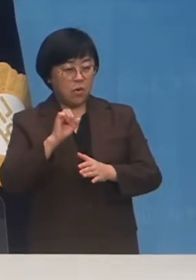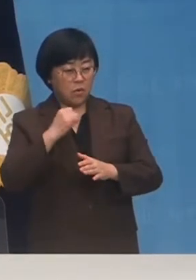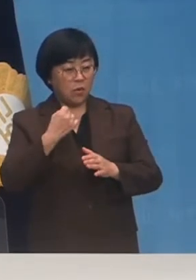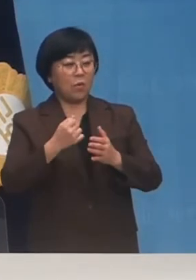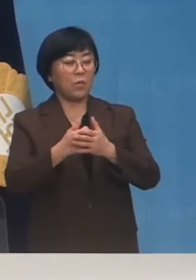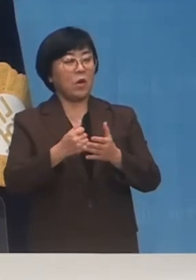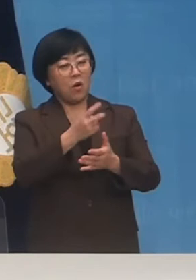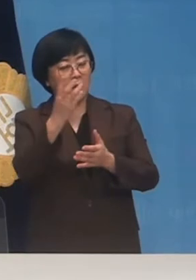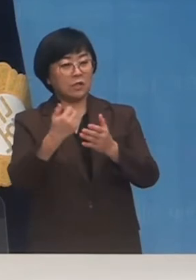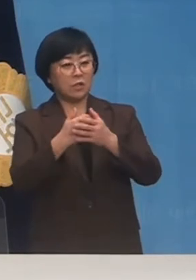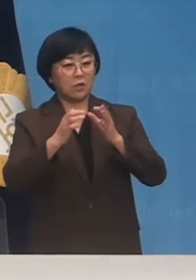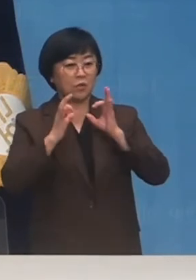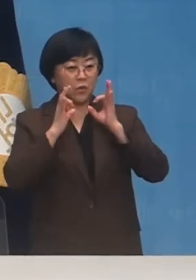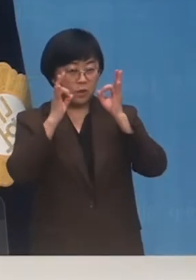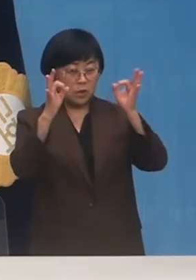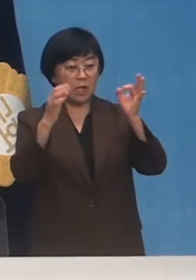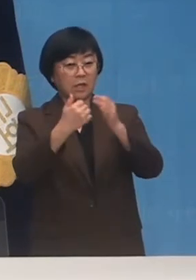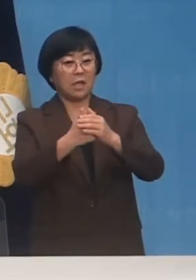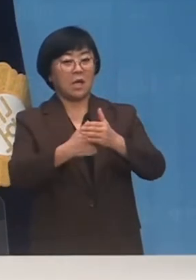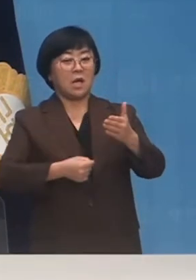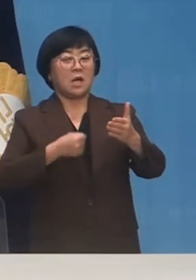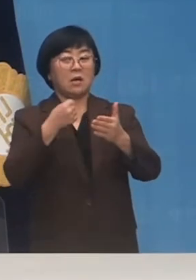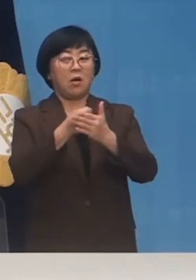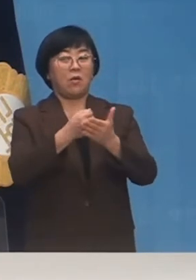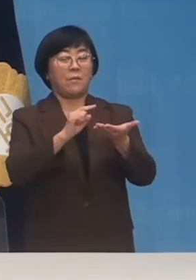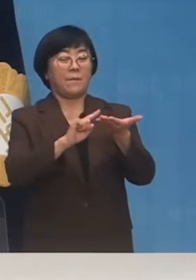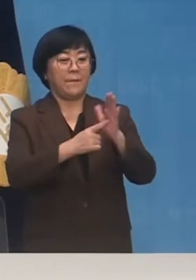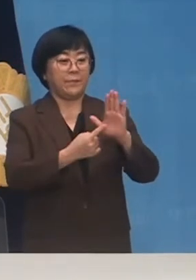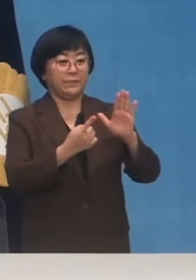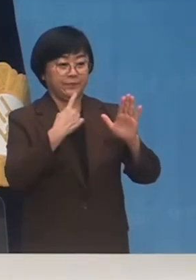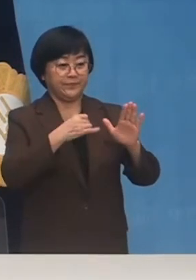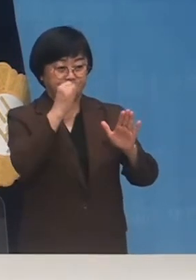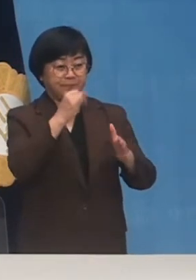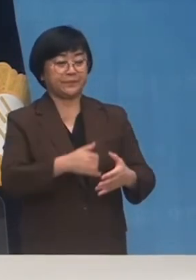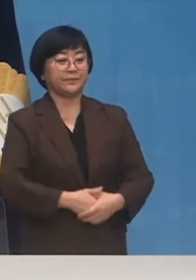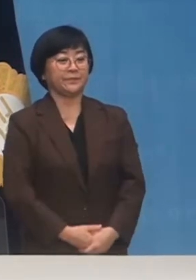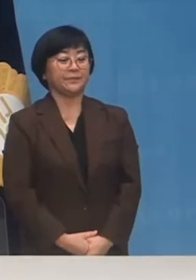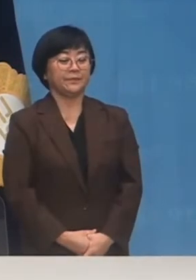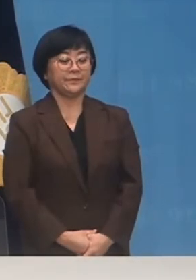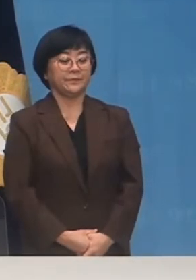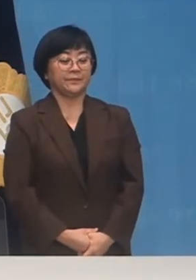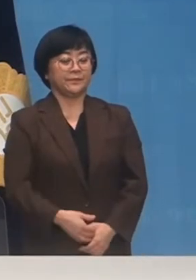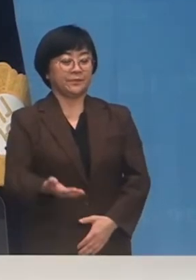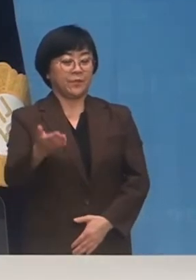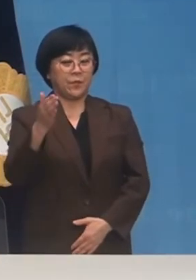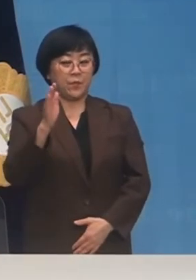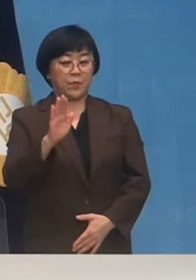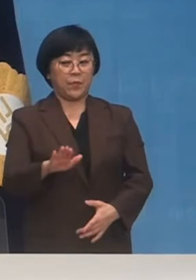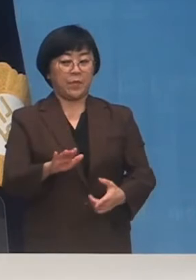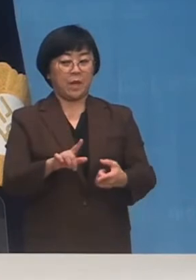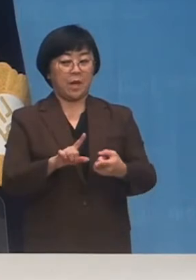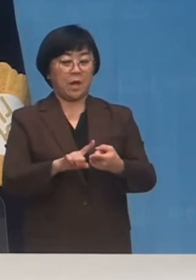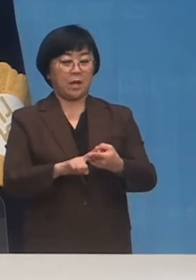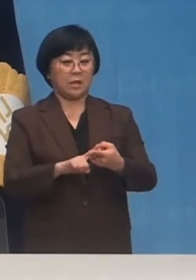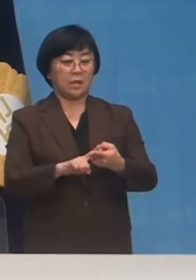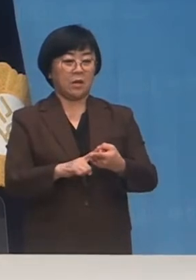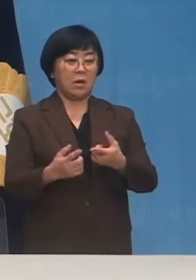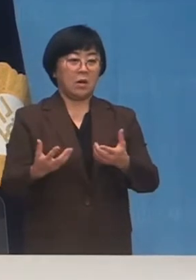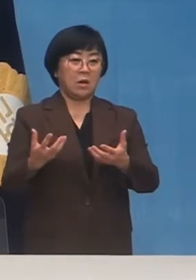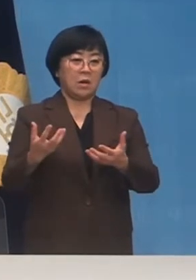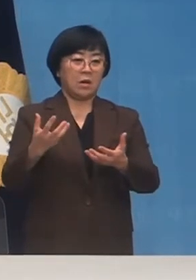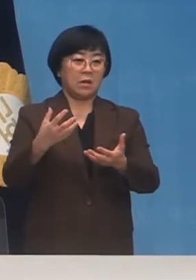다하겠습니다라는 각오를 밝힌 바 있다. 하지만 출향민까지 포함한